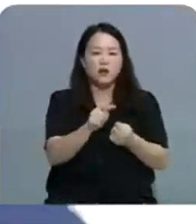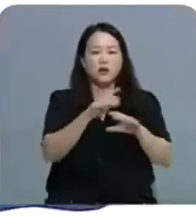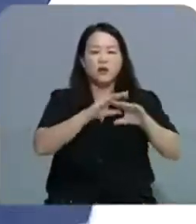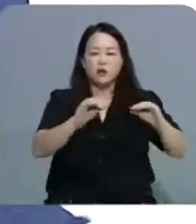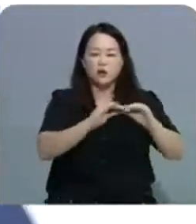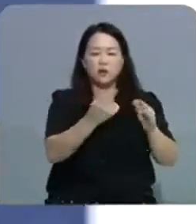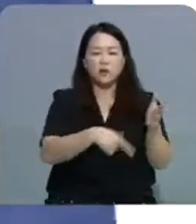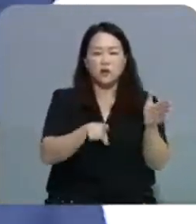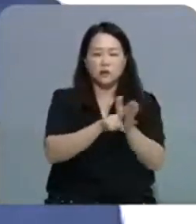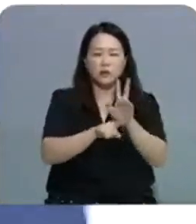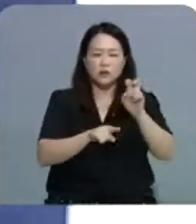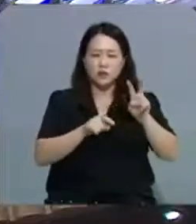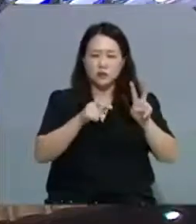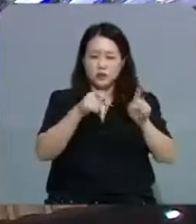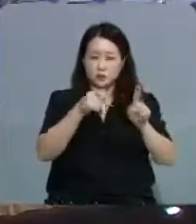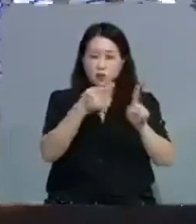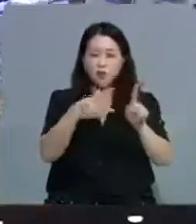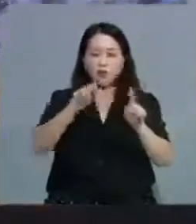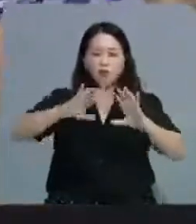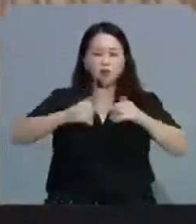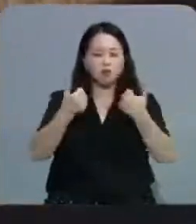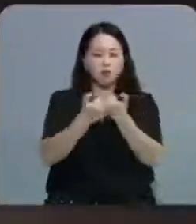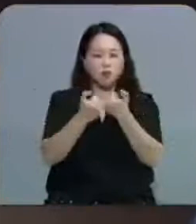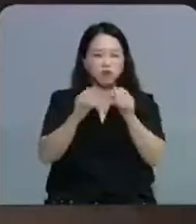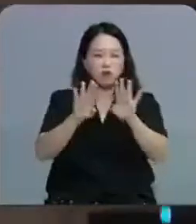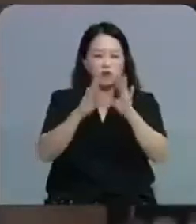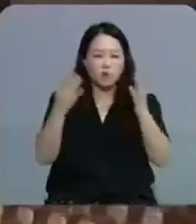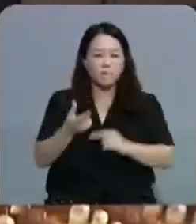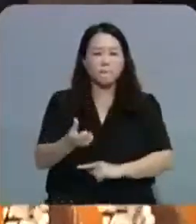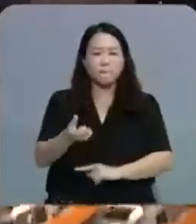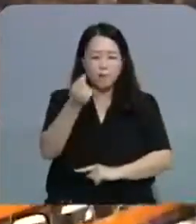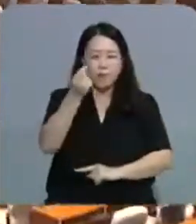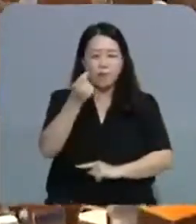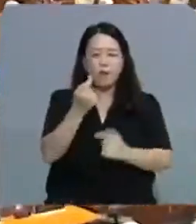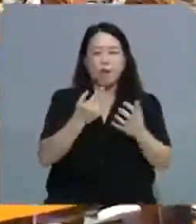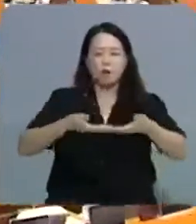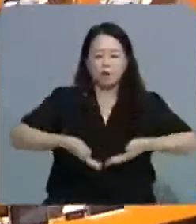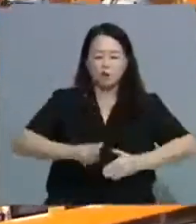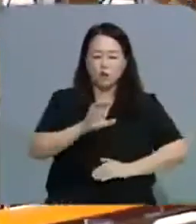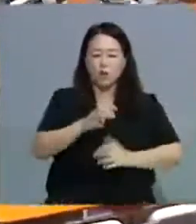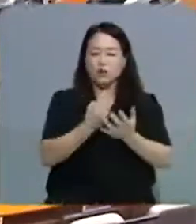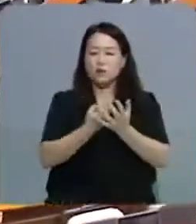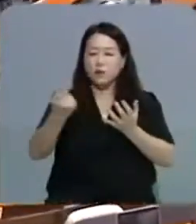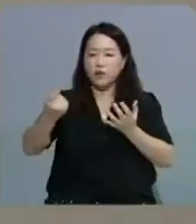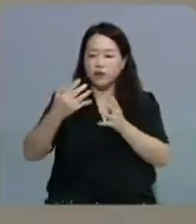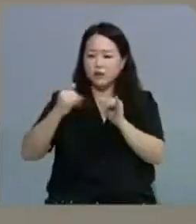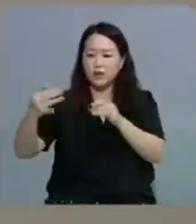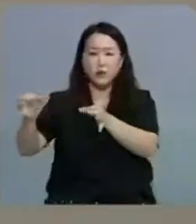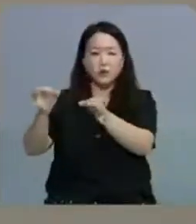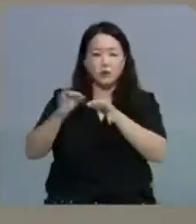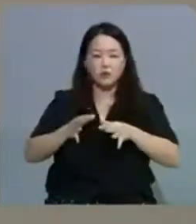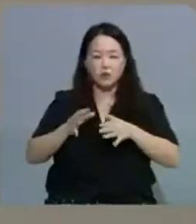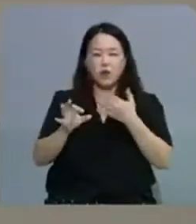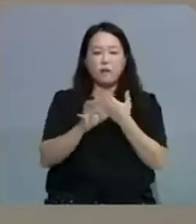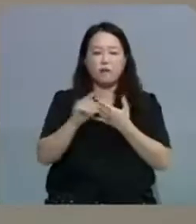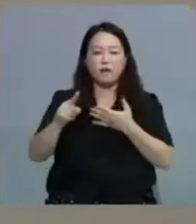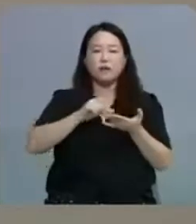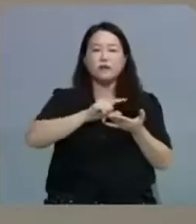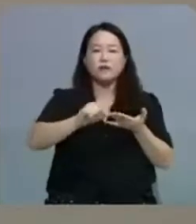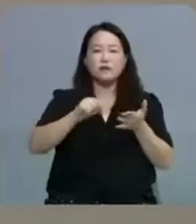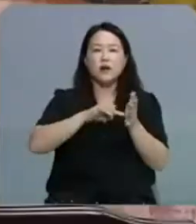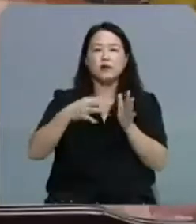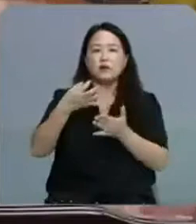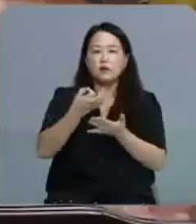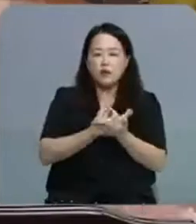21대 국회는 개원 하자마자 추장 인사가 된 기부금을 지방채 원으로 활용할 수 있도록 하는 고향 사랑